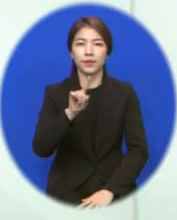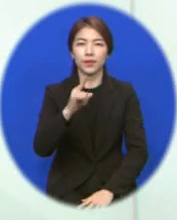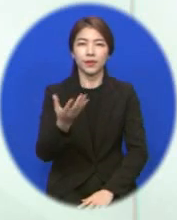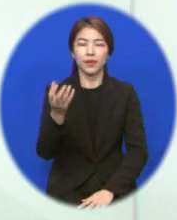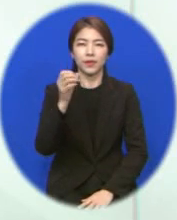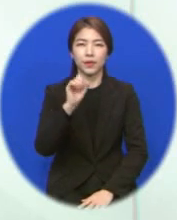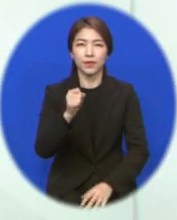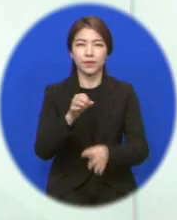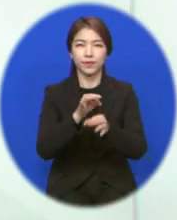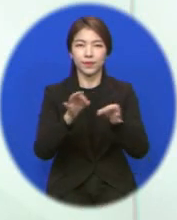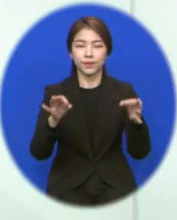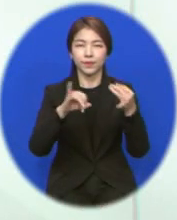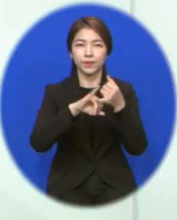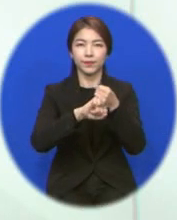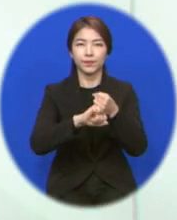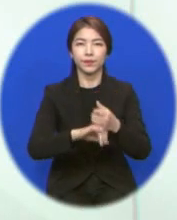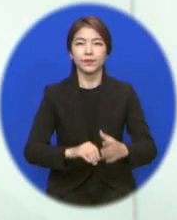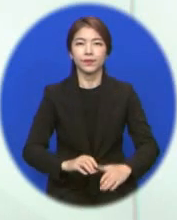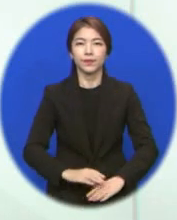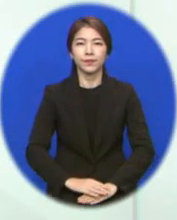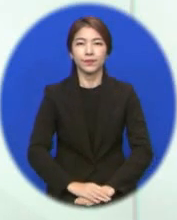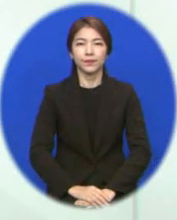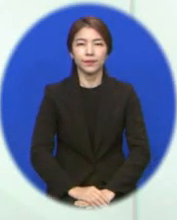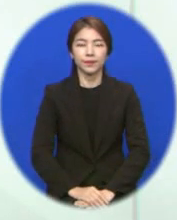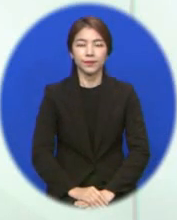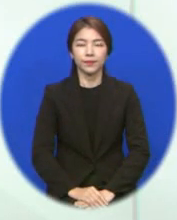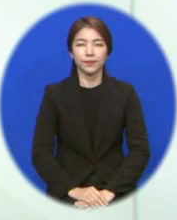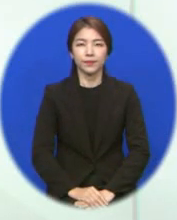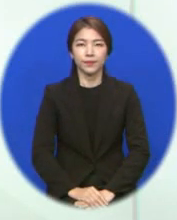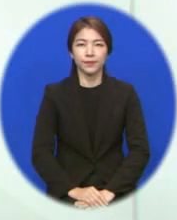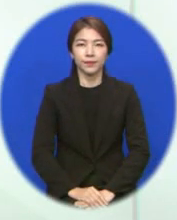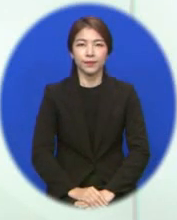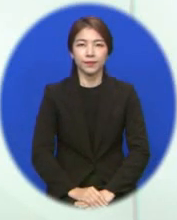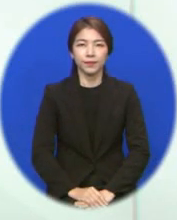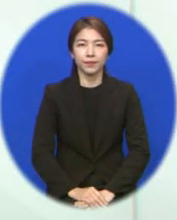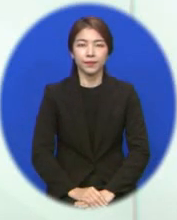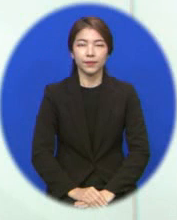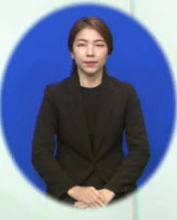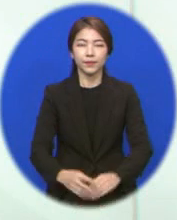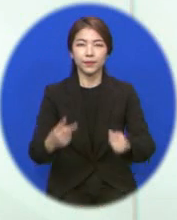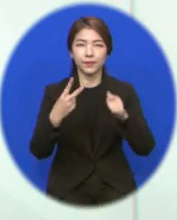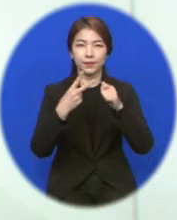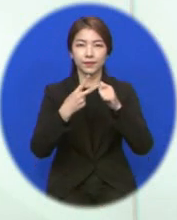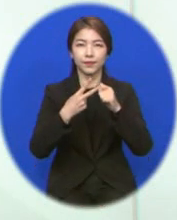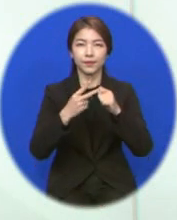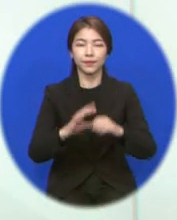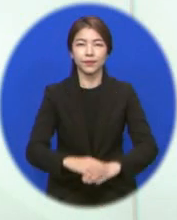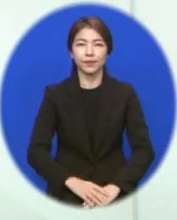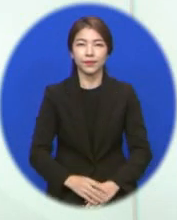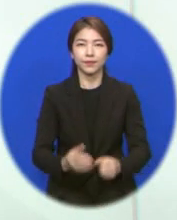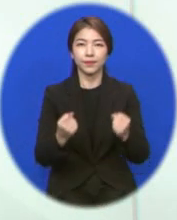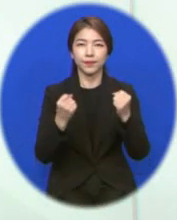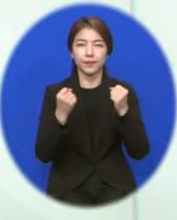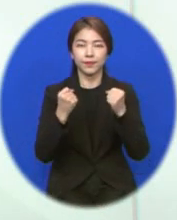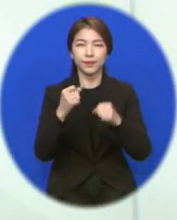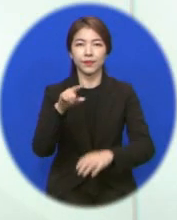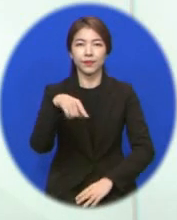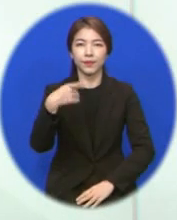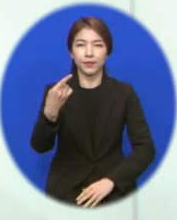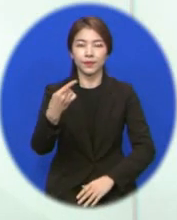18세이상모든사람에게1인당1억원의코로나19긴급생활지원금을제공할것입니다.둘째,우리는 대한민국